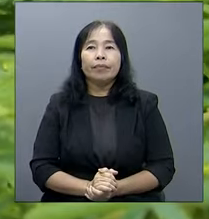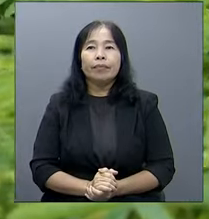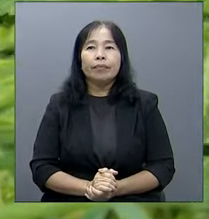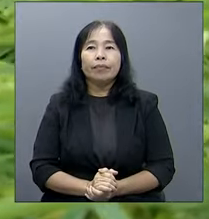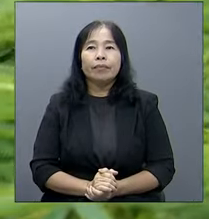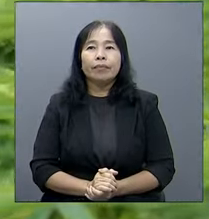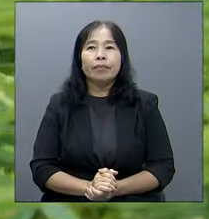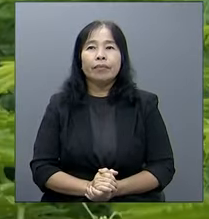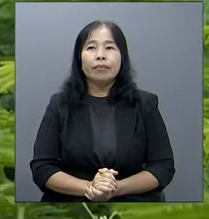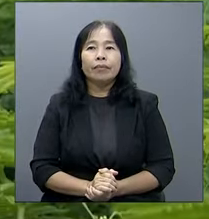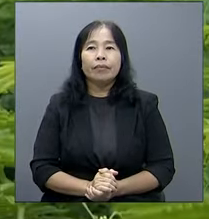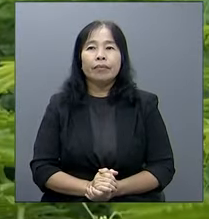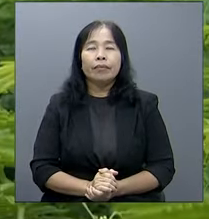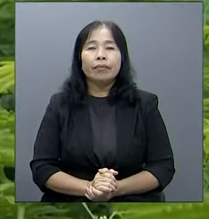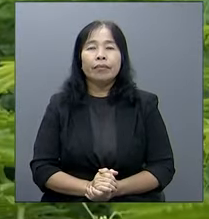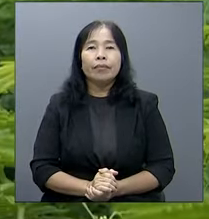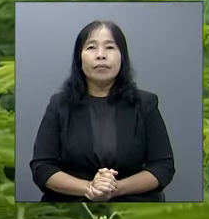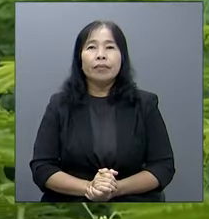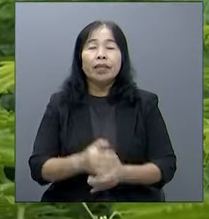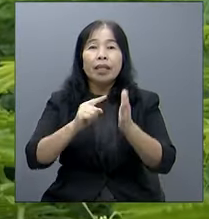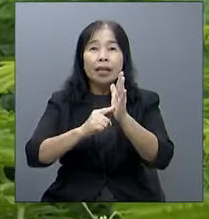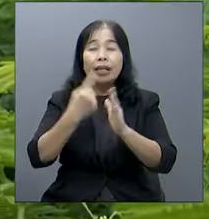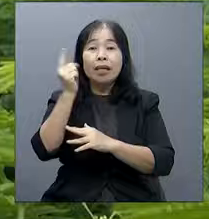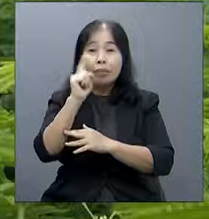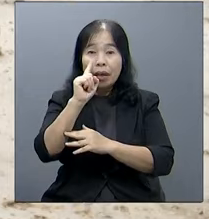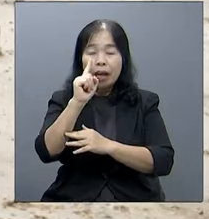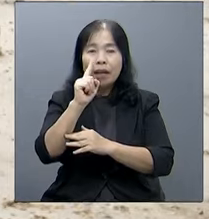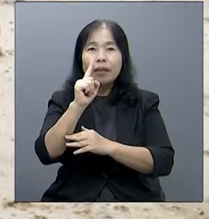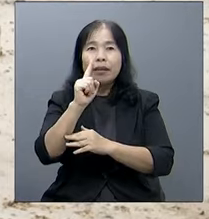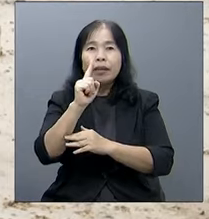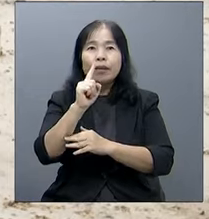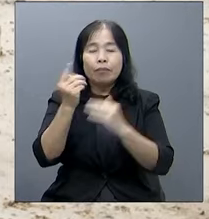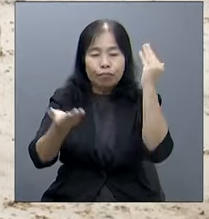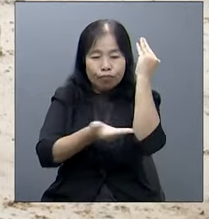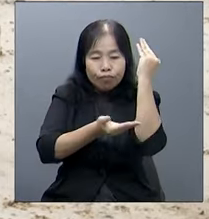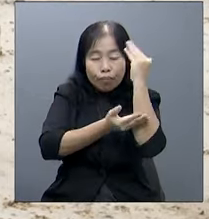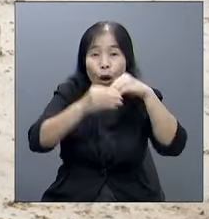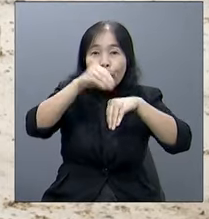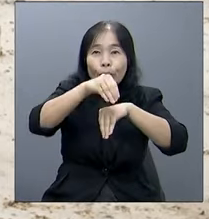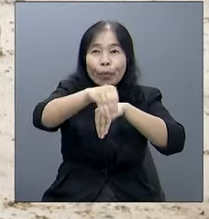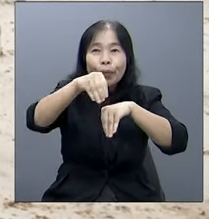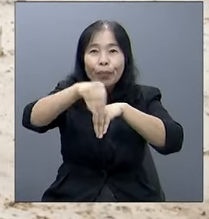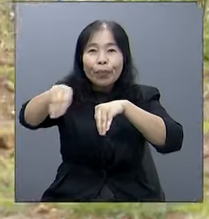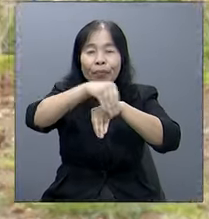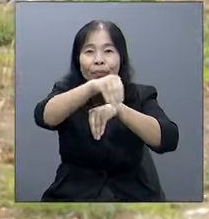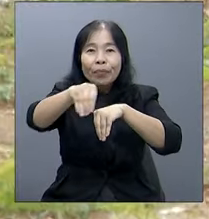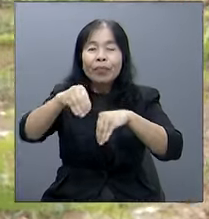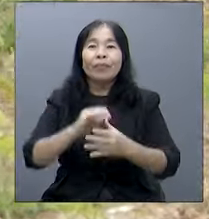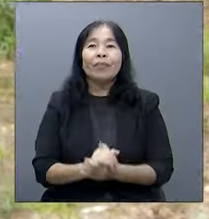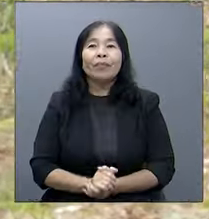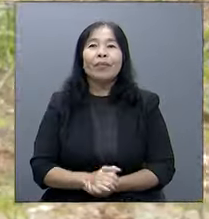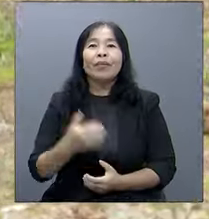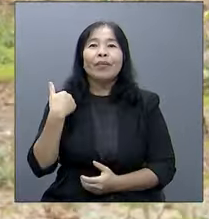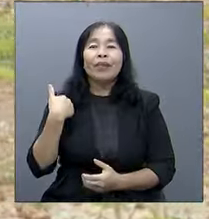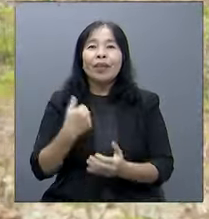ก็...เริ่มแรก ก็ขายายพรรน ก็...อม...พอโตพอโตกัมา เรากปั้น